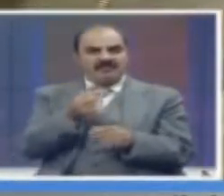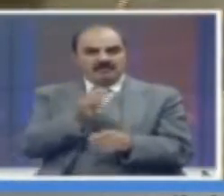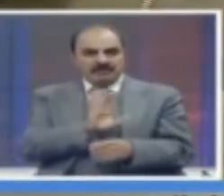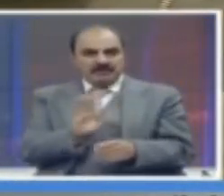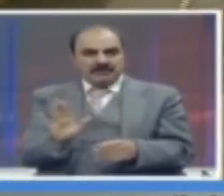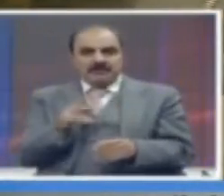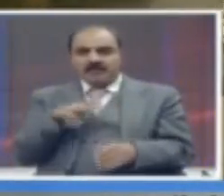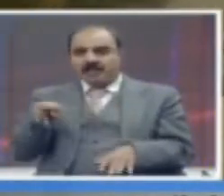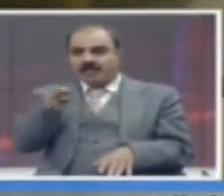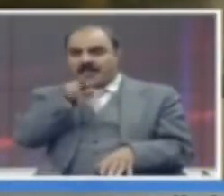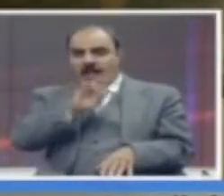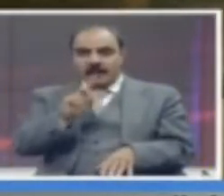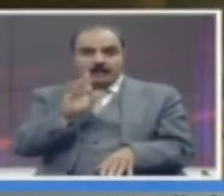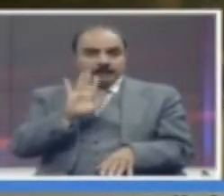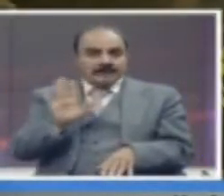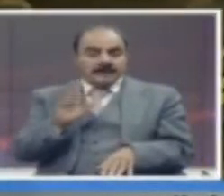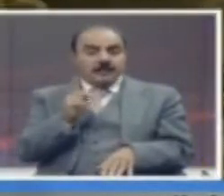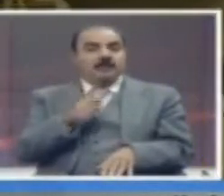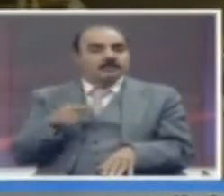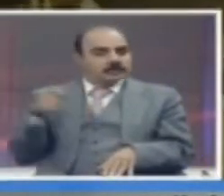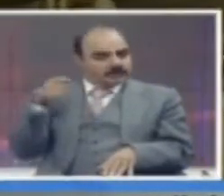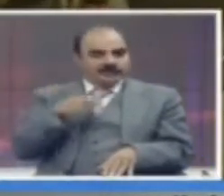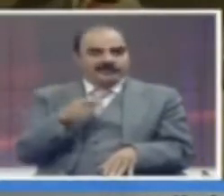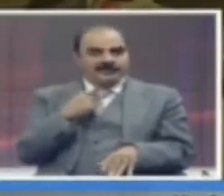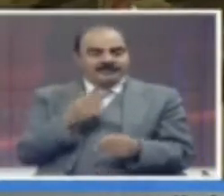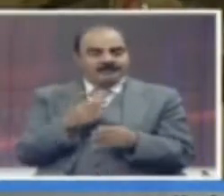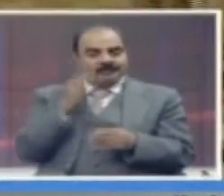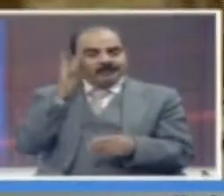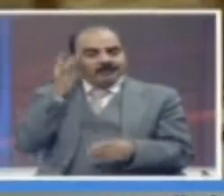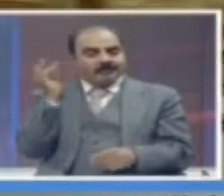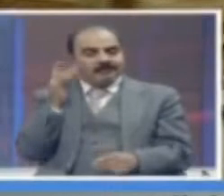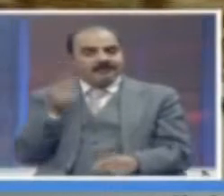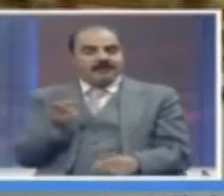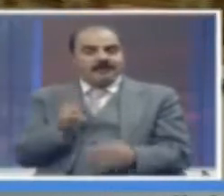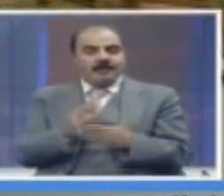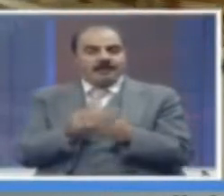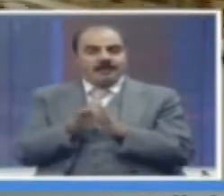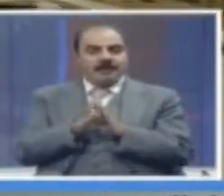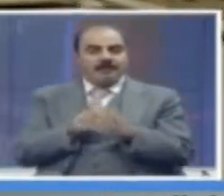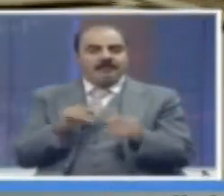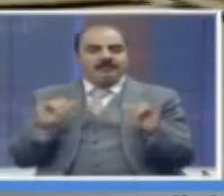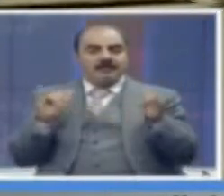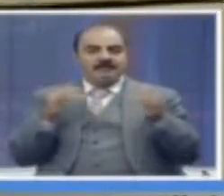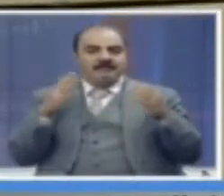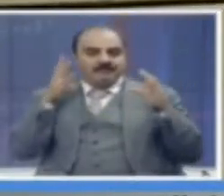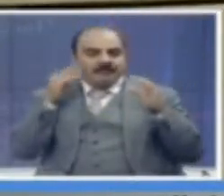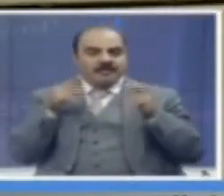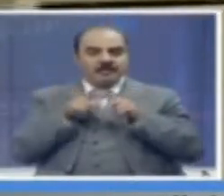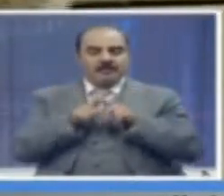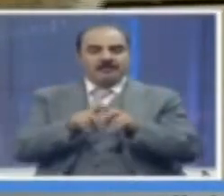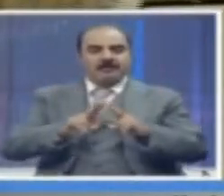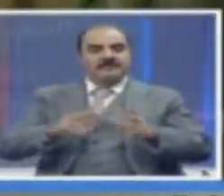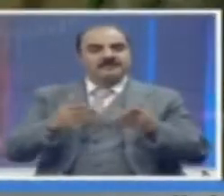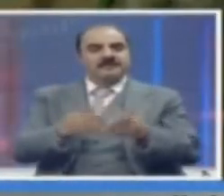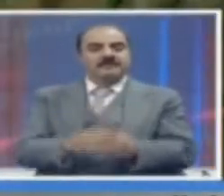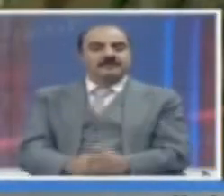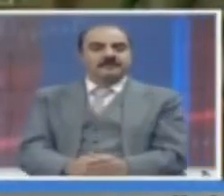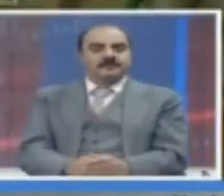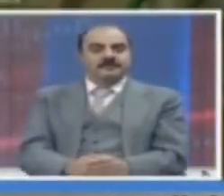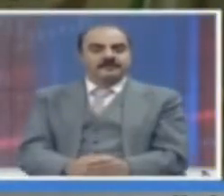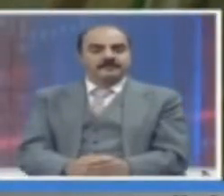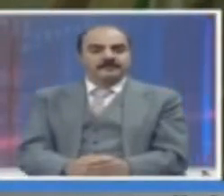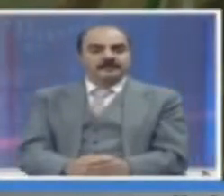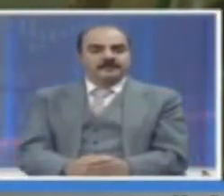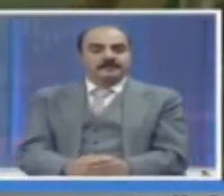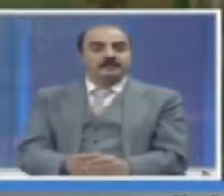على الاستمتاع بالقطع الأثرية الفريدة، بل استعدت ببرامج ترفيهية متعددة. أعتبر صرح